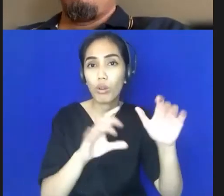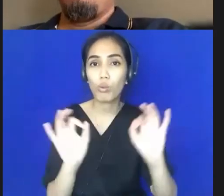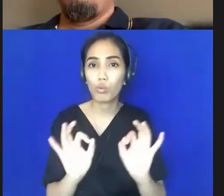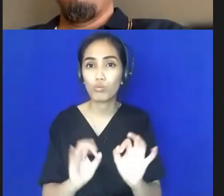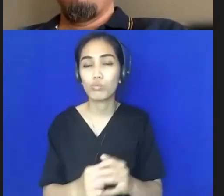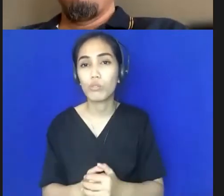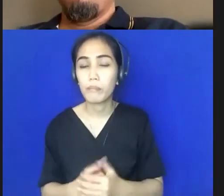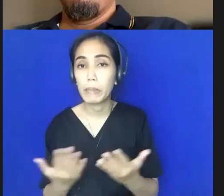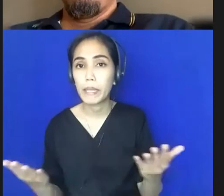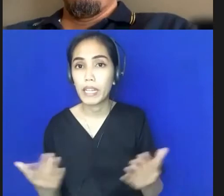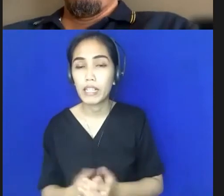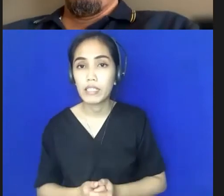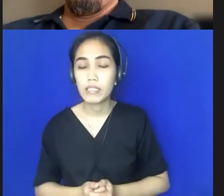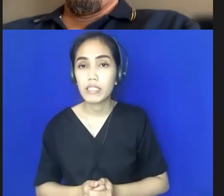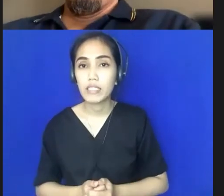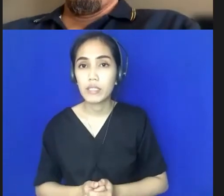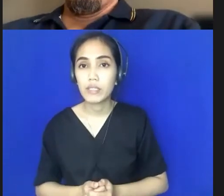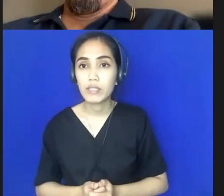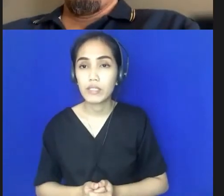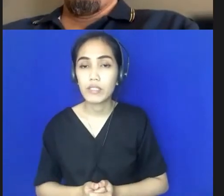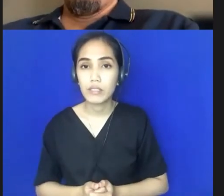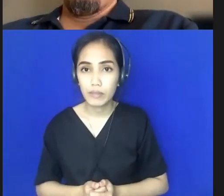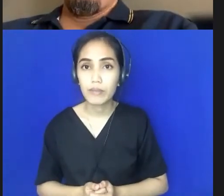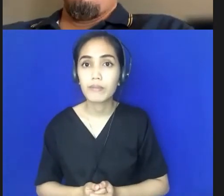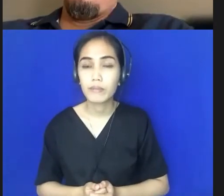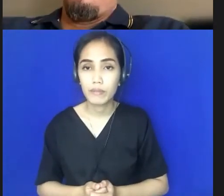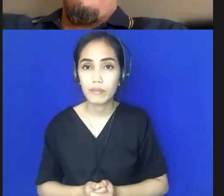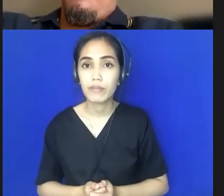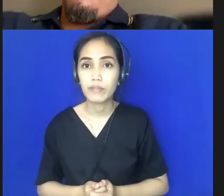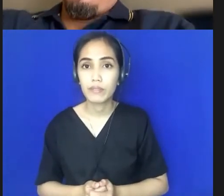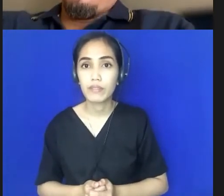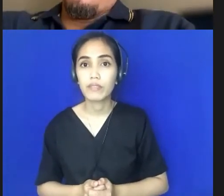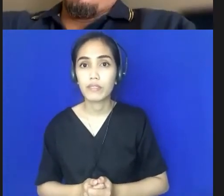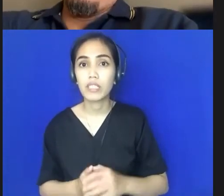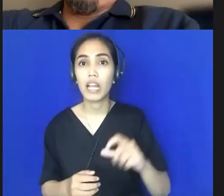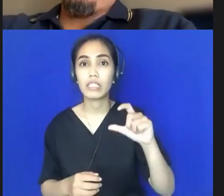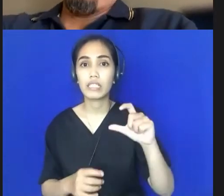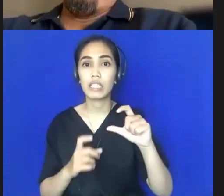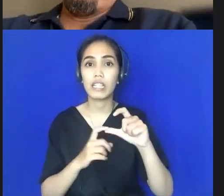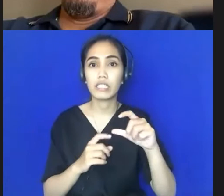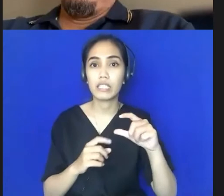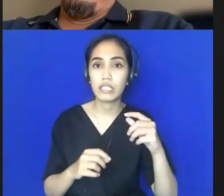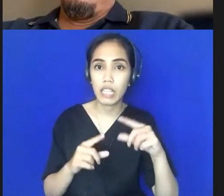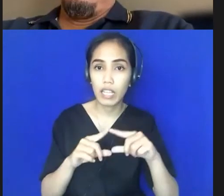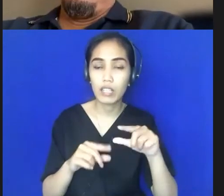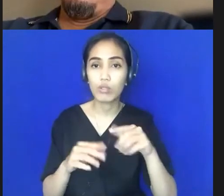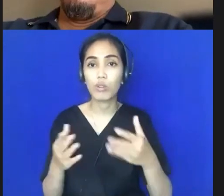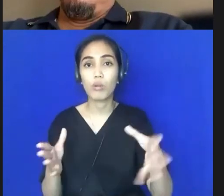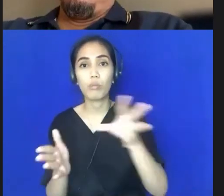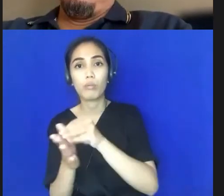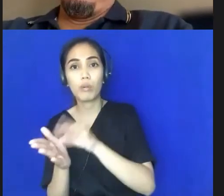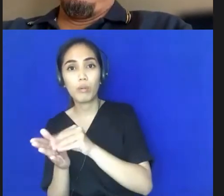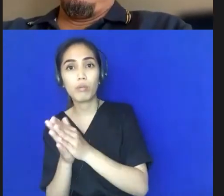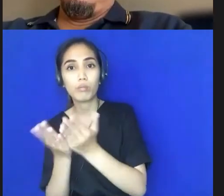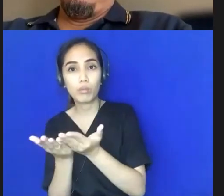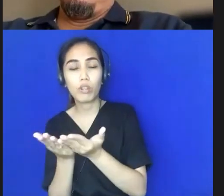Iya. Gimana Ibu Kus dan Ibu Pru? Iya, SUN CSA itu membukukan